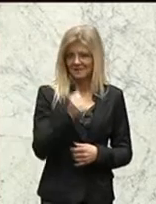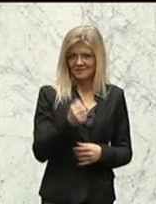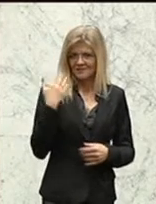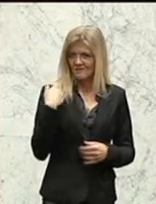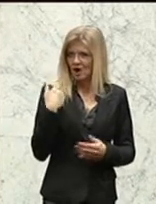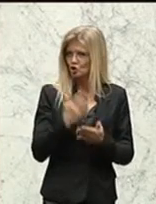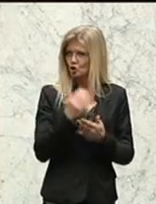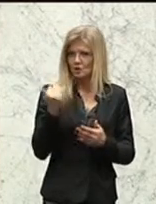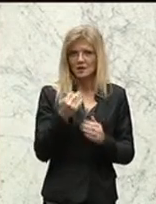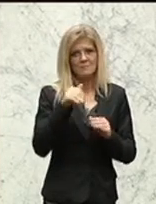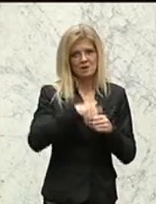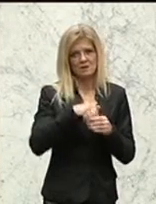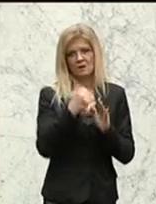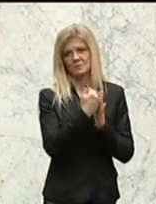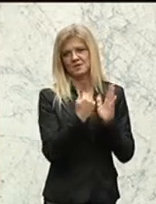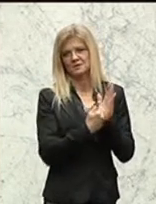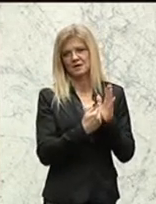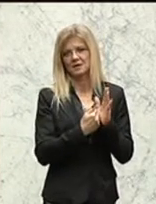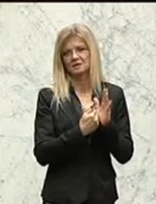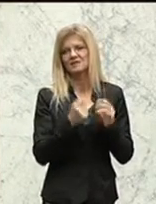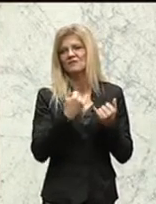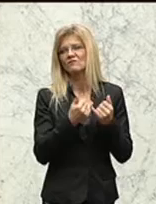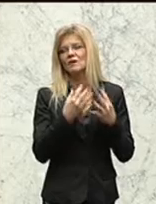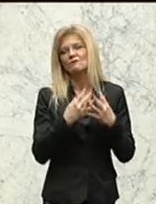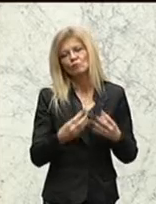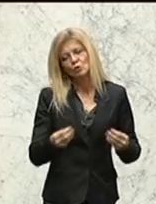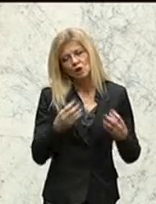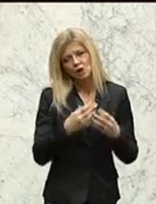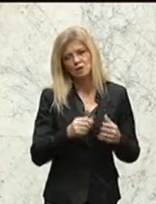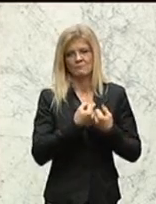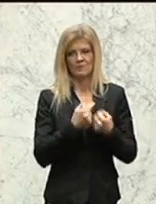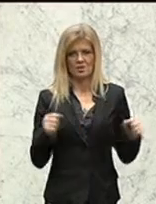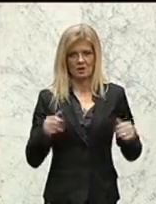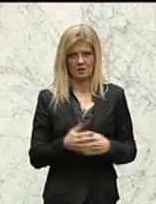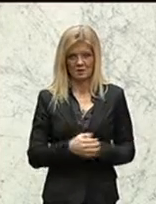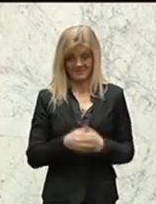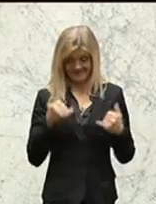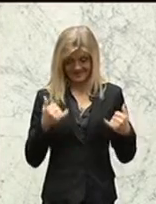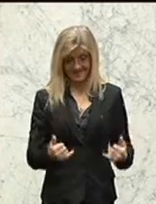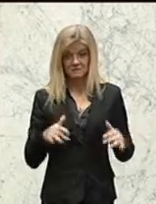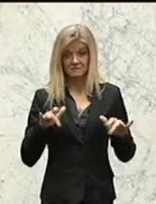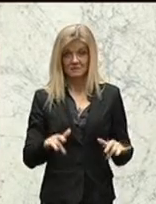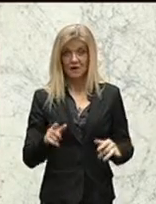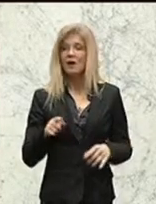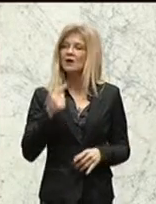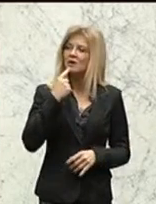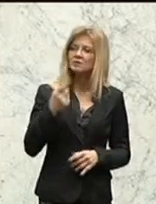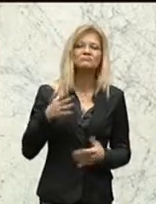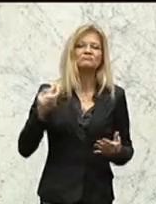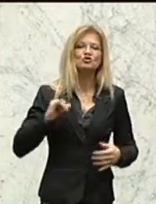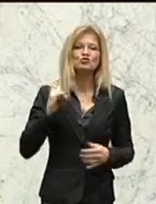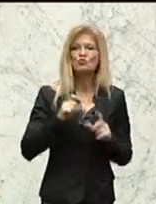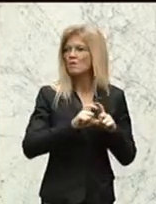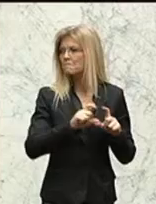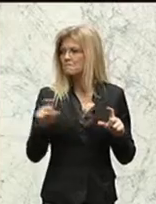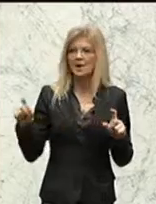Milderungsgrund befreit. Hier geht es darum, Jugendbanden zu entkriminalisieren, und das wird es mit